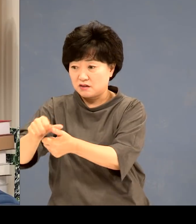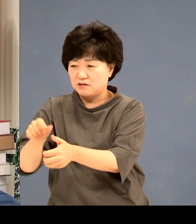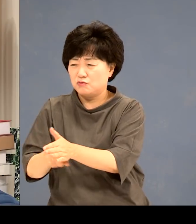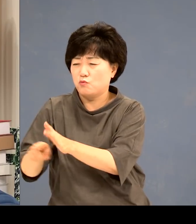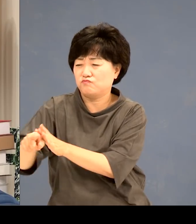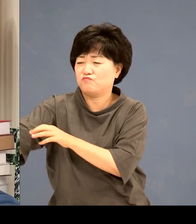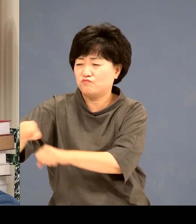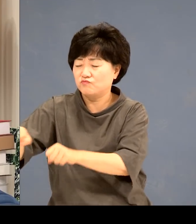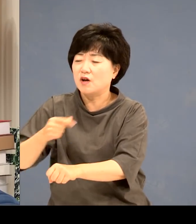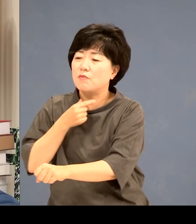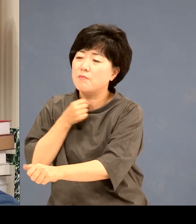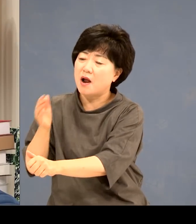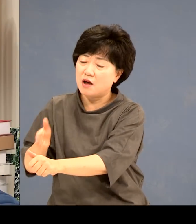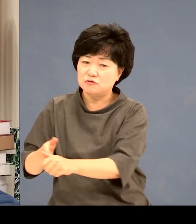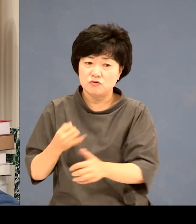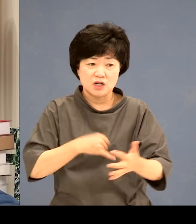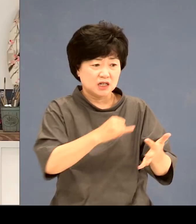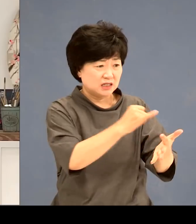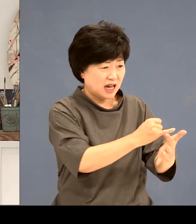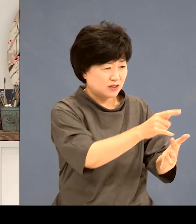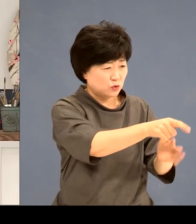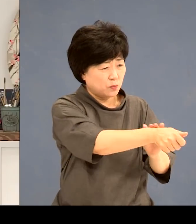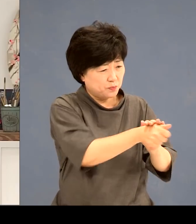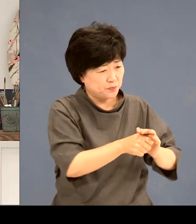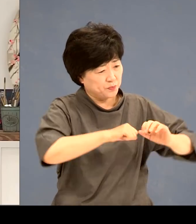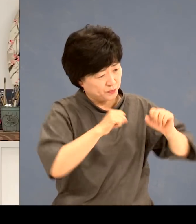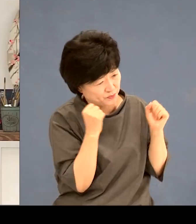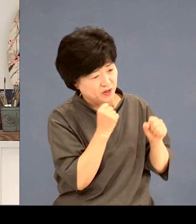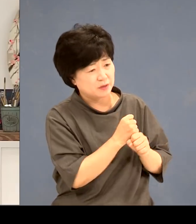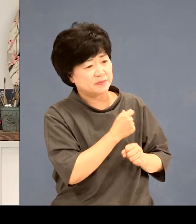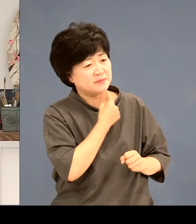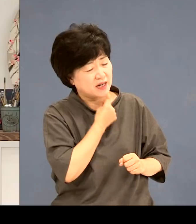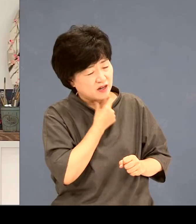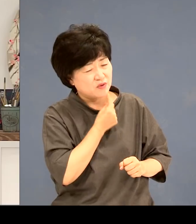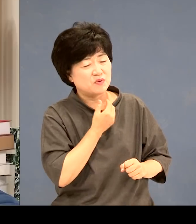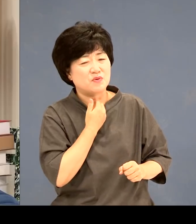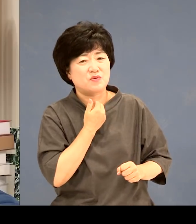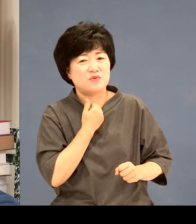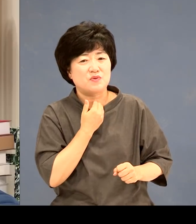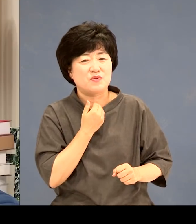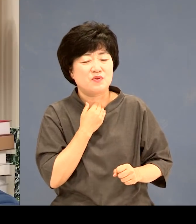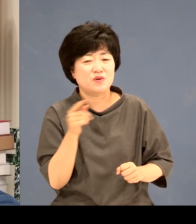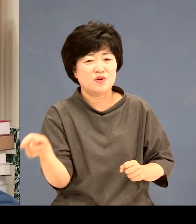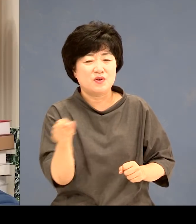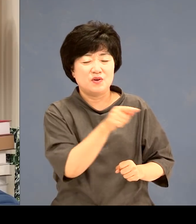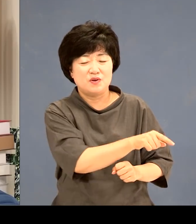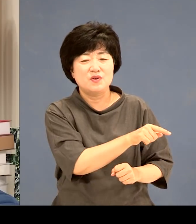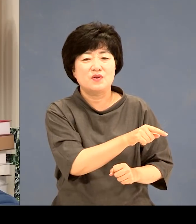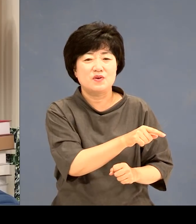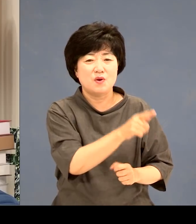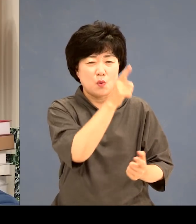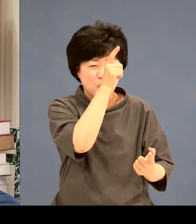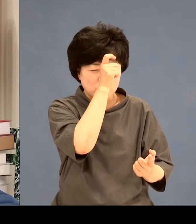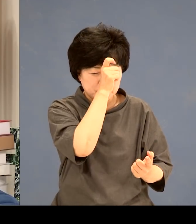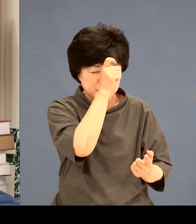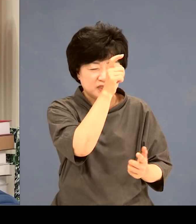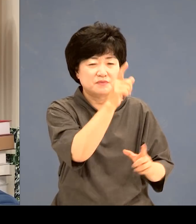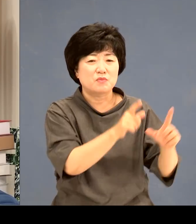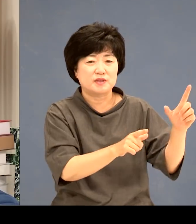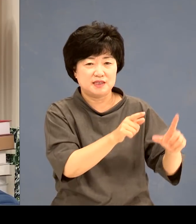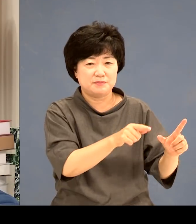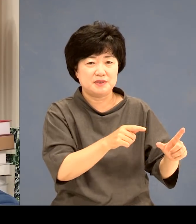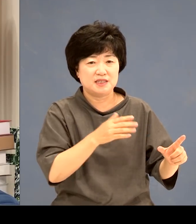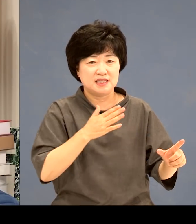아이들의 모습 안에 제 모습이 있기 때문에 그러니까 저희 아들은 좀 안 그랬으면 좋겠는데 이렇게 조금 더 이렇게 앞에 나가서